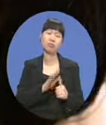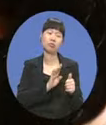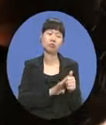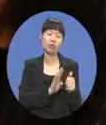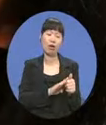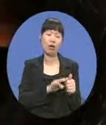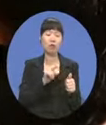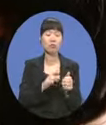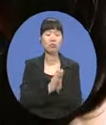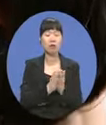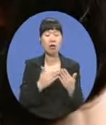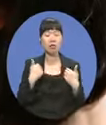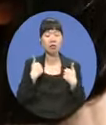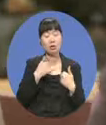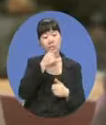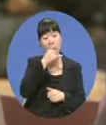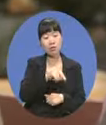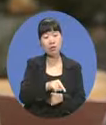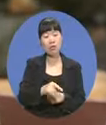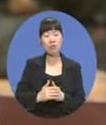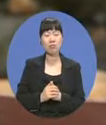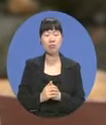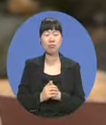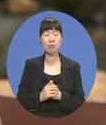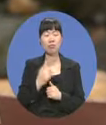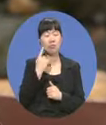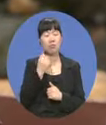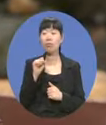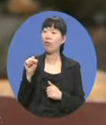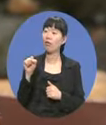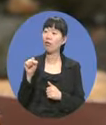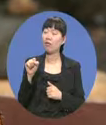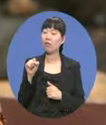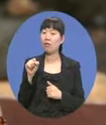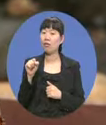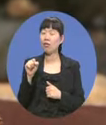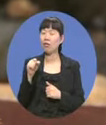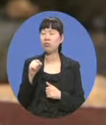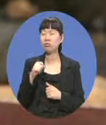미르야, 이책 재밌냐고. 응?